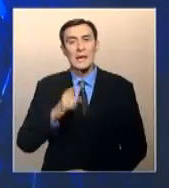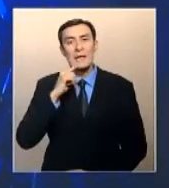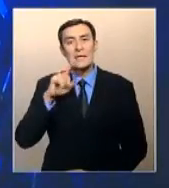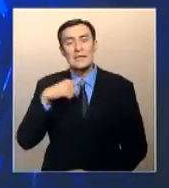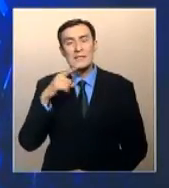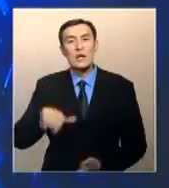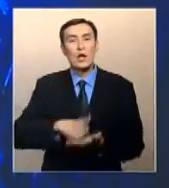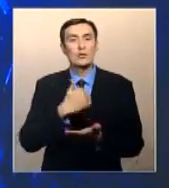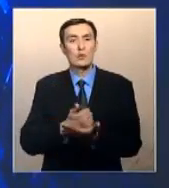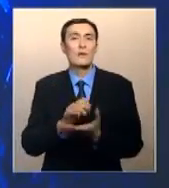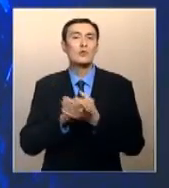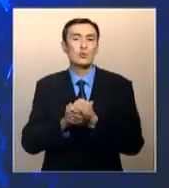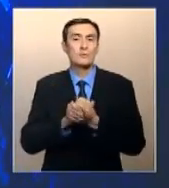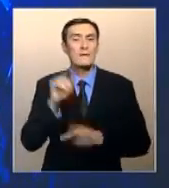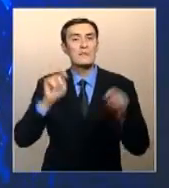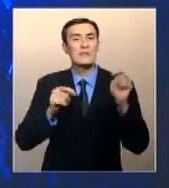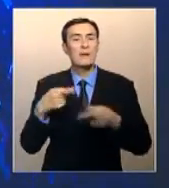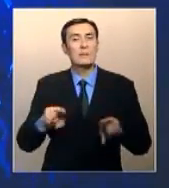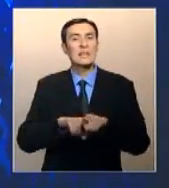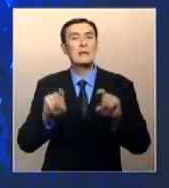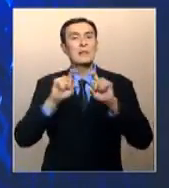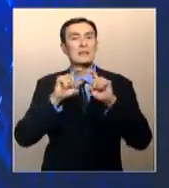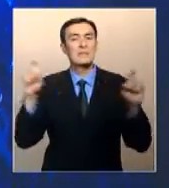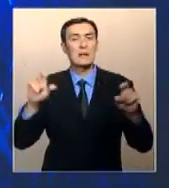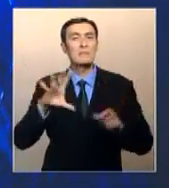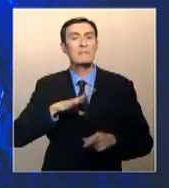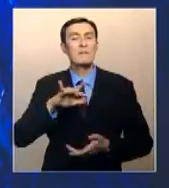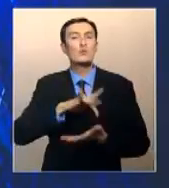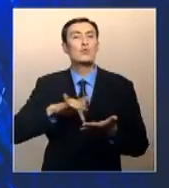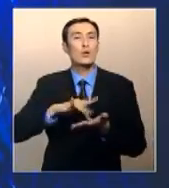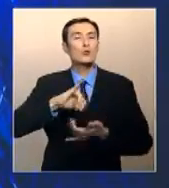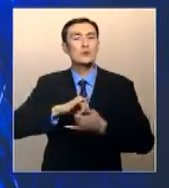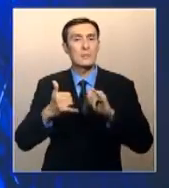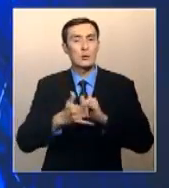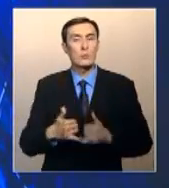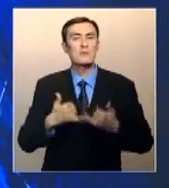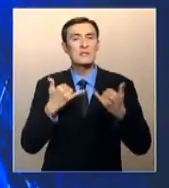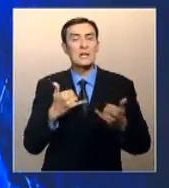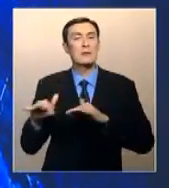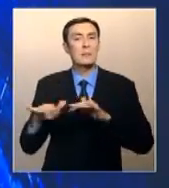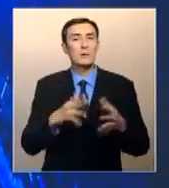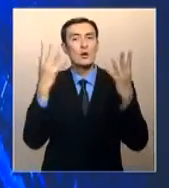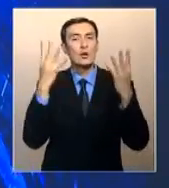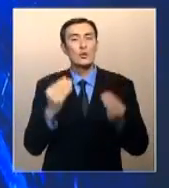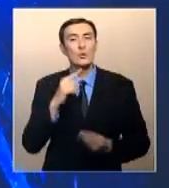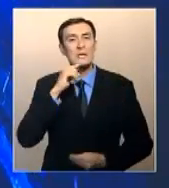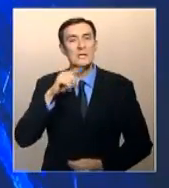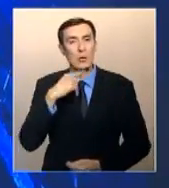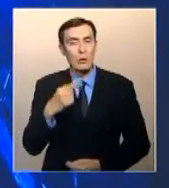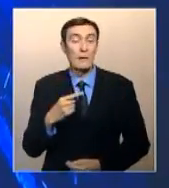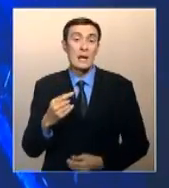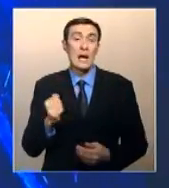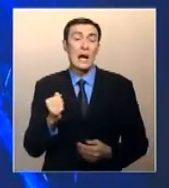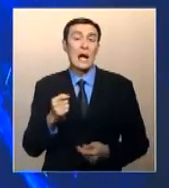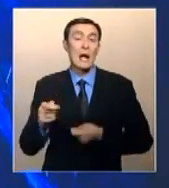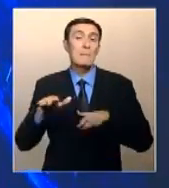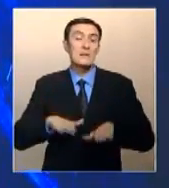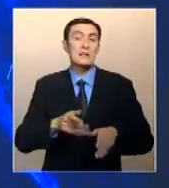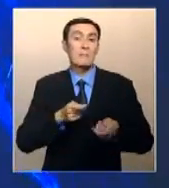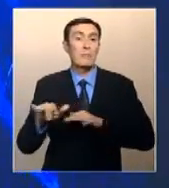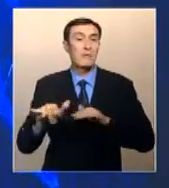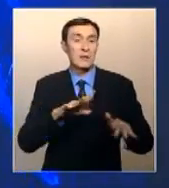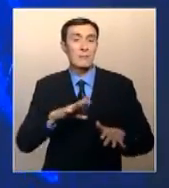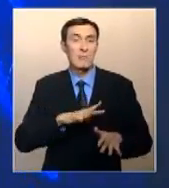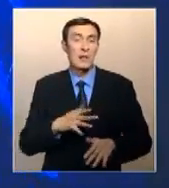Язык – залог дружбы. Фестиваль под таким названием состоялся в Усть-Каменогорске. Посвятили мероприятие Дню языков. А местом